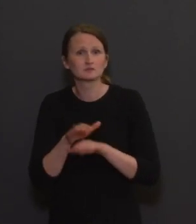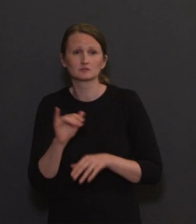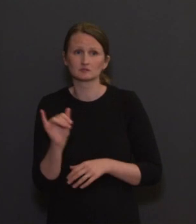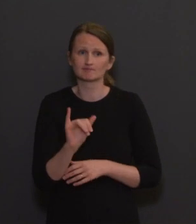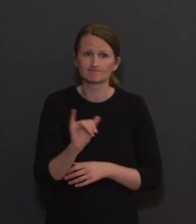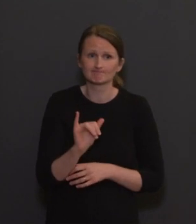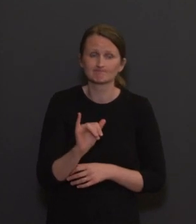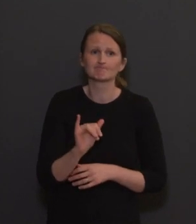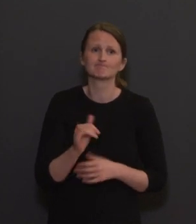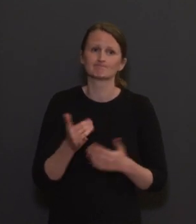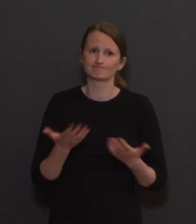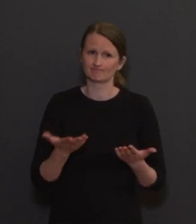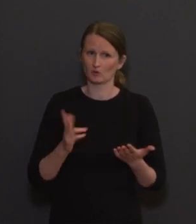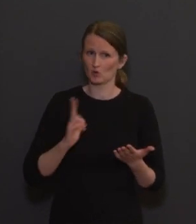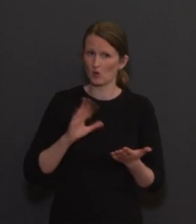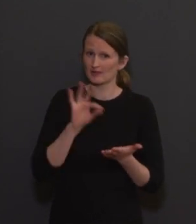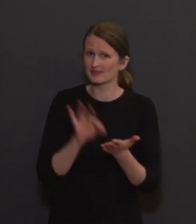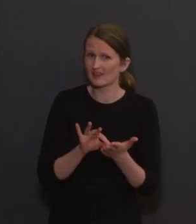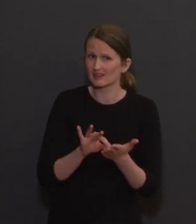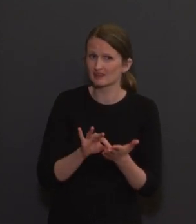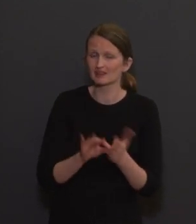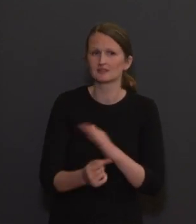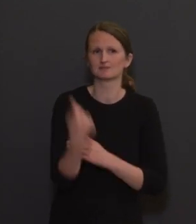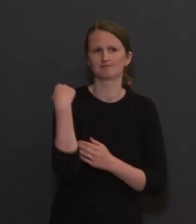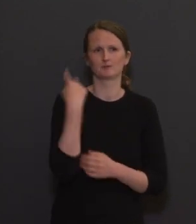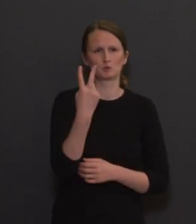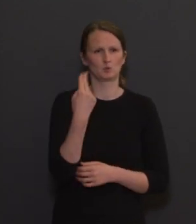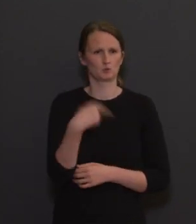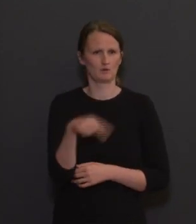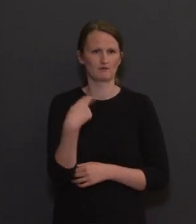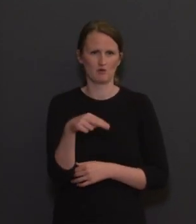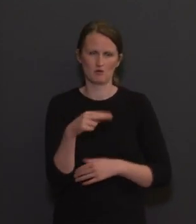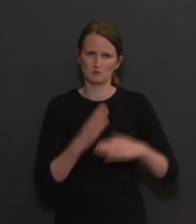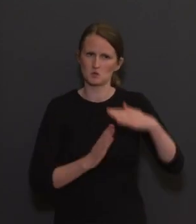actuellement le 2 novembre avec 201 décès à déplorer.